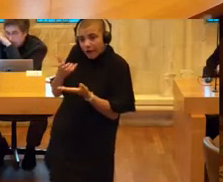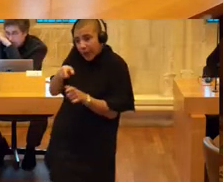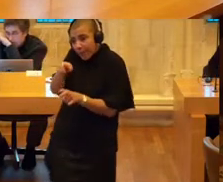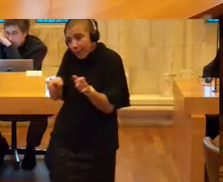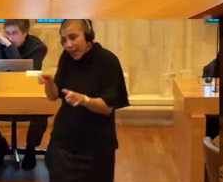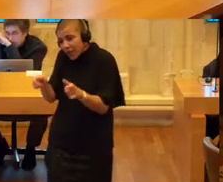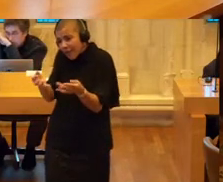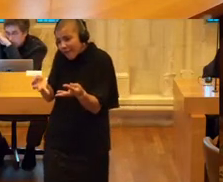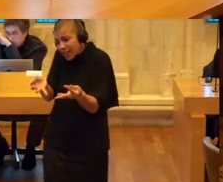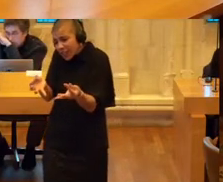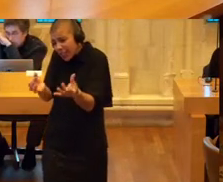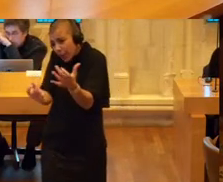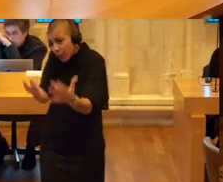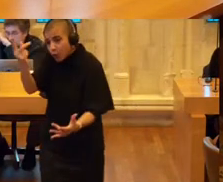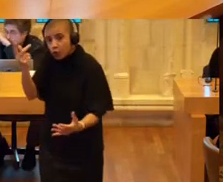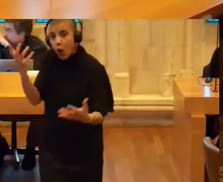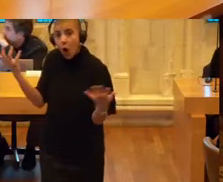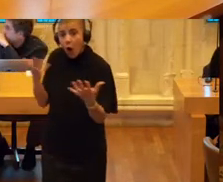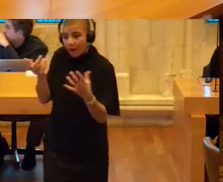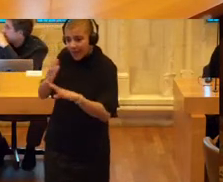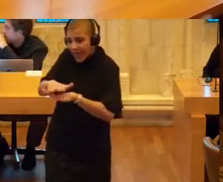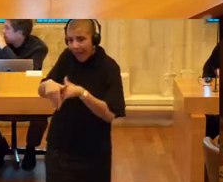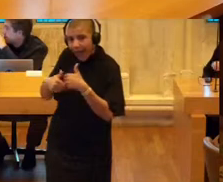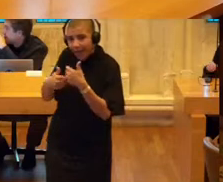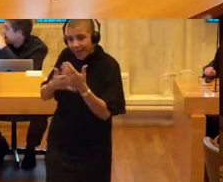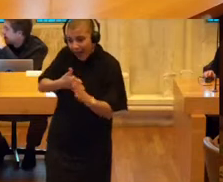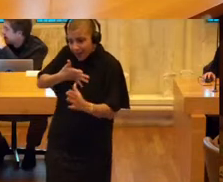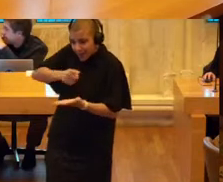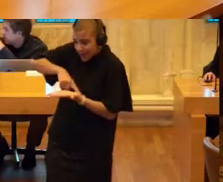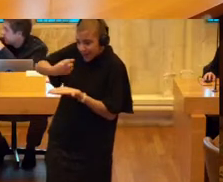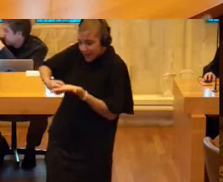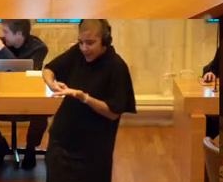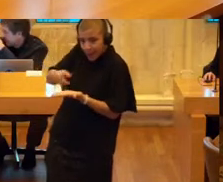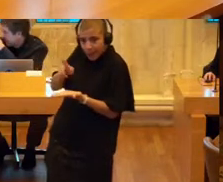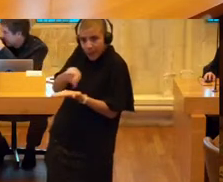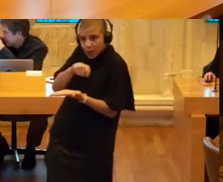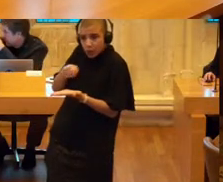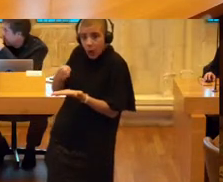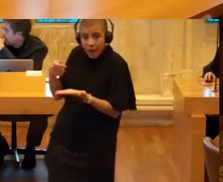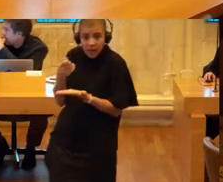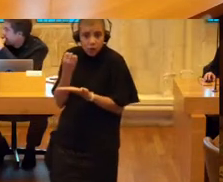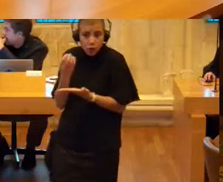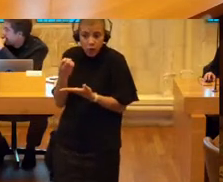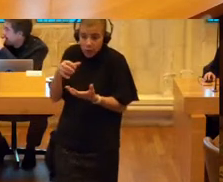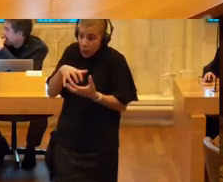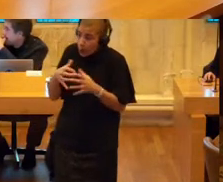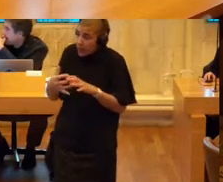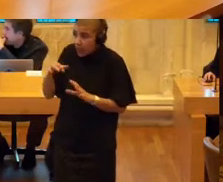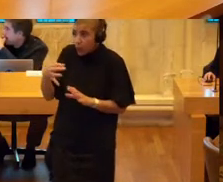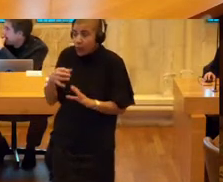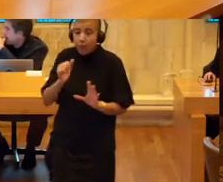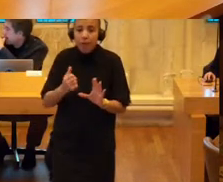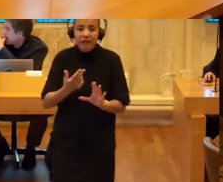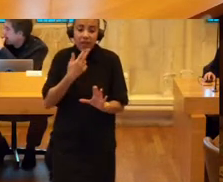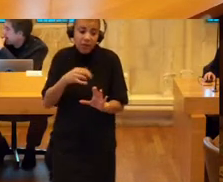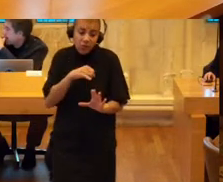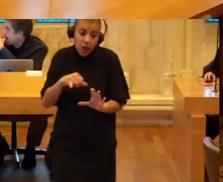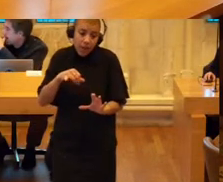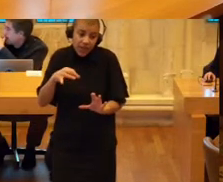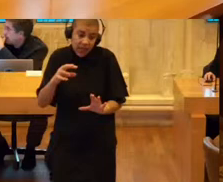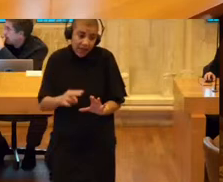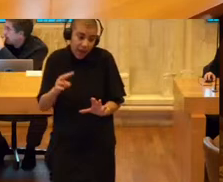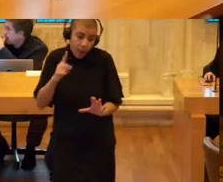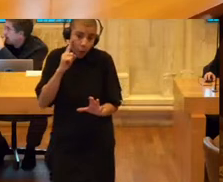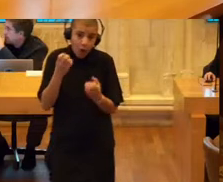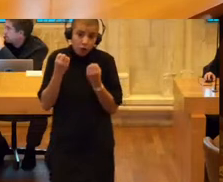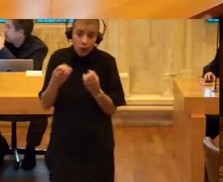les plus fragiles. Oui, bien sûr, c'est souvent très compliqué, c'est jamais parfait, d'autant que ces personnes-là sont